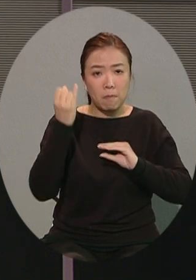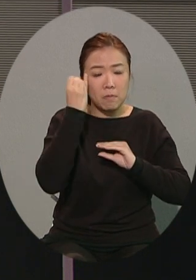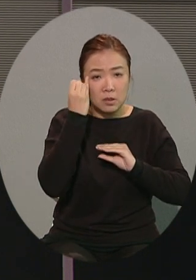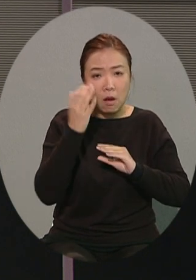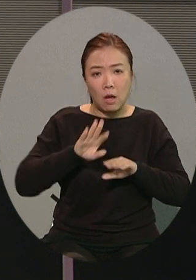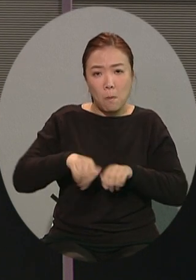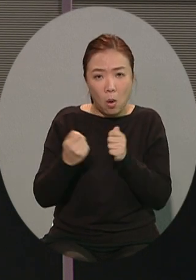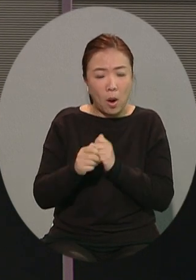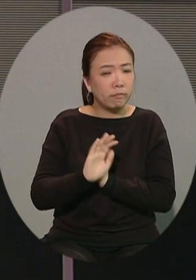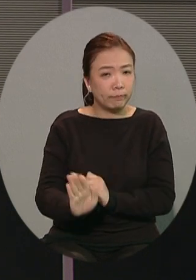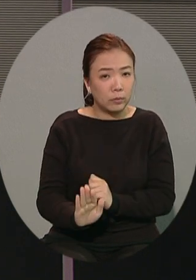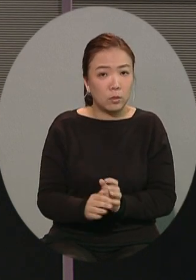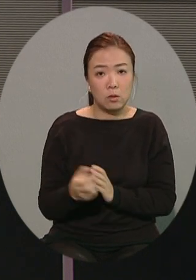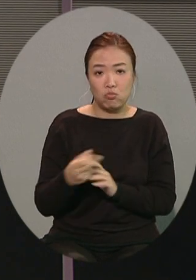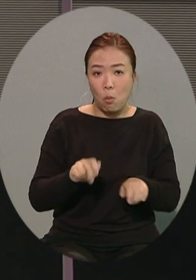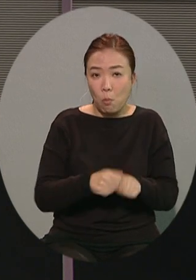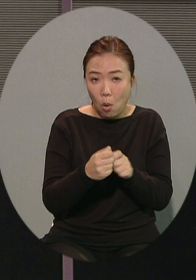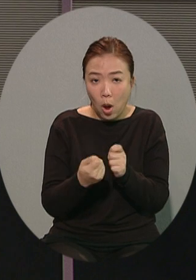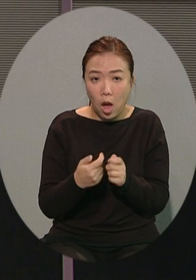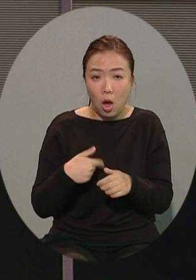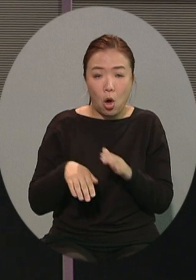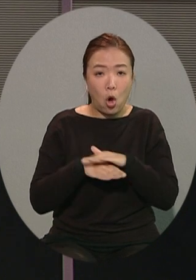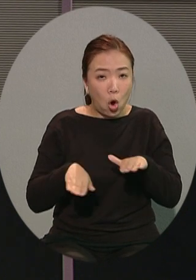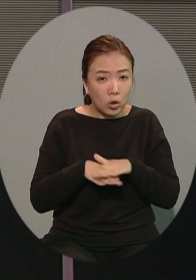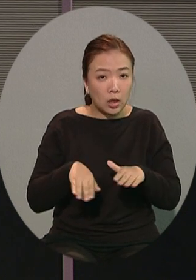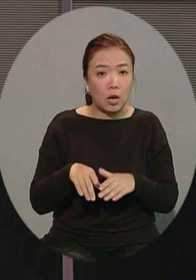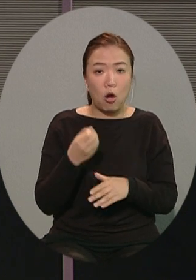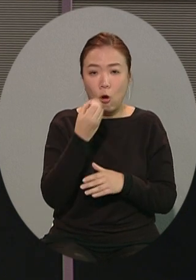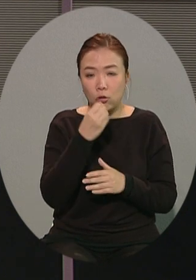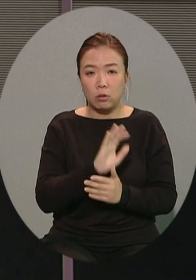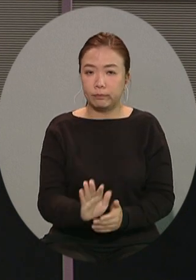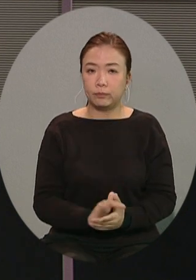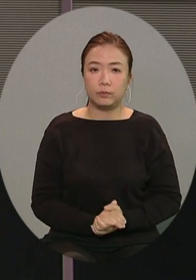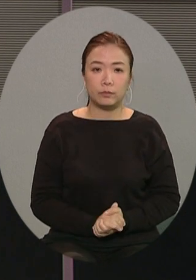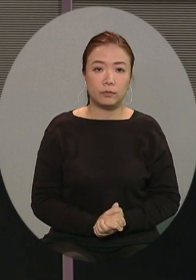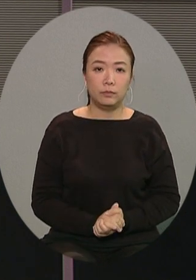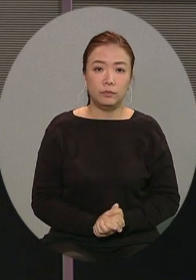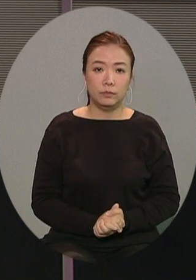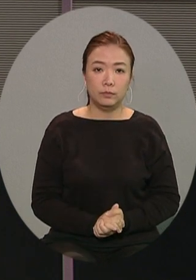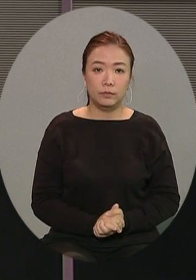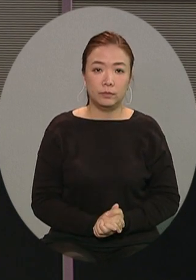摧毀人家的積木，更加不要摧毀我們安定繁榮的香港。